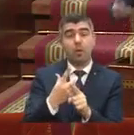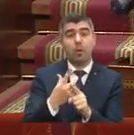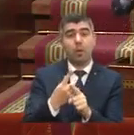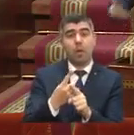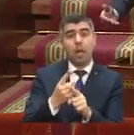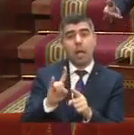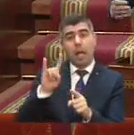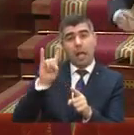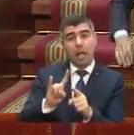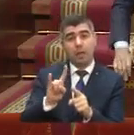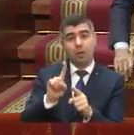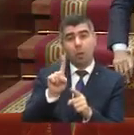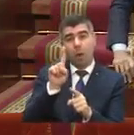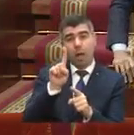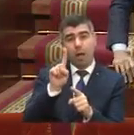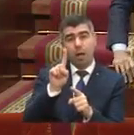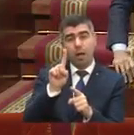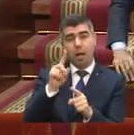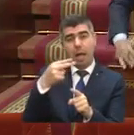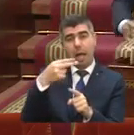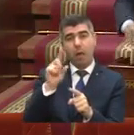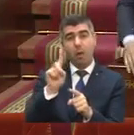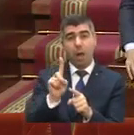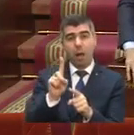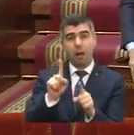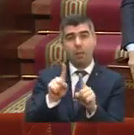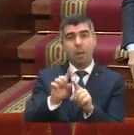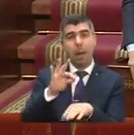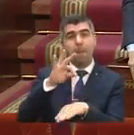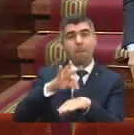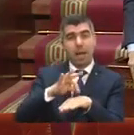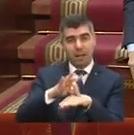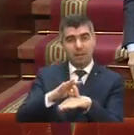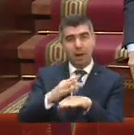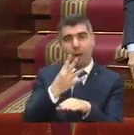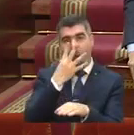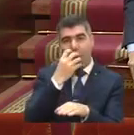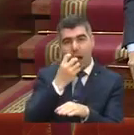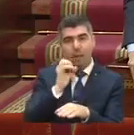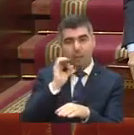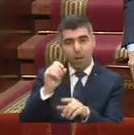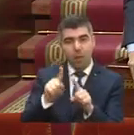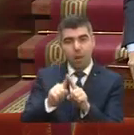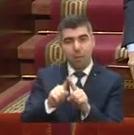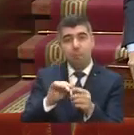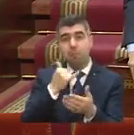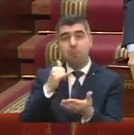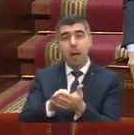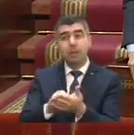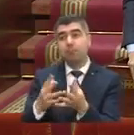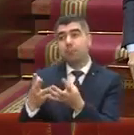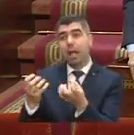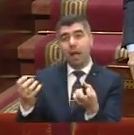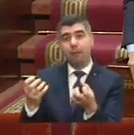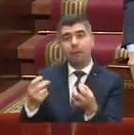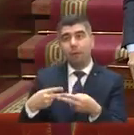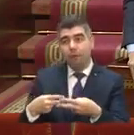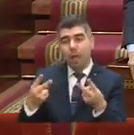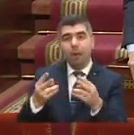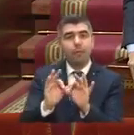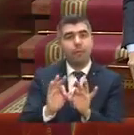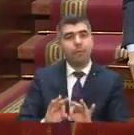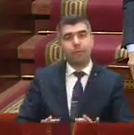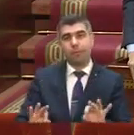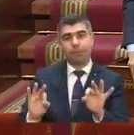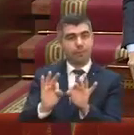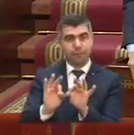بكثير المسجل في هذا الشيء ديال المرض ديال الأنفلونزا، وبالتالي التعبئة هي أساسية، والتوعية، وكذلك اتخاذ إجراءات